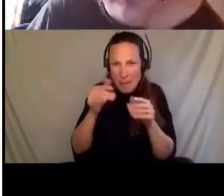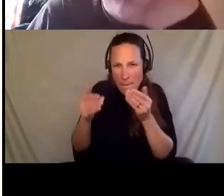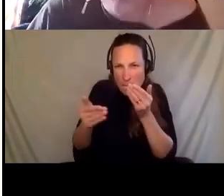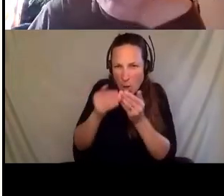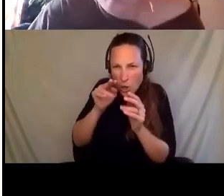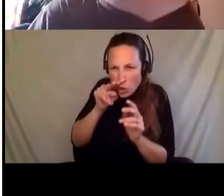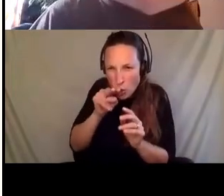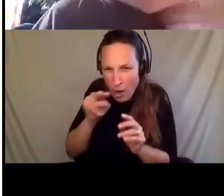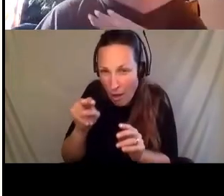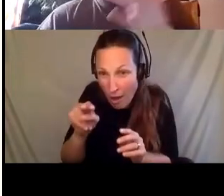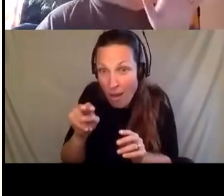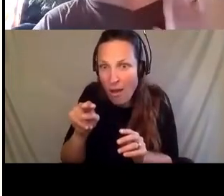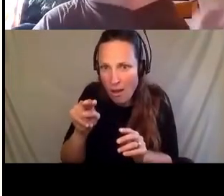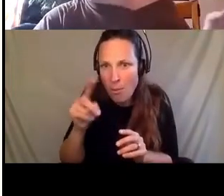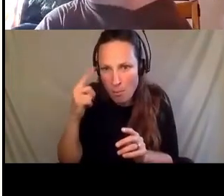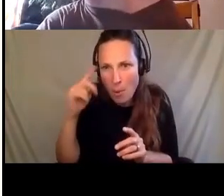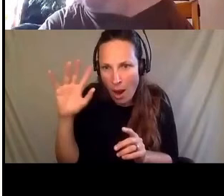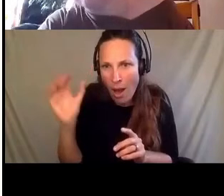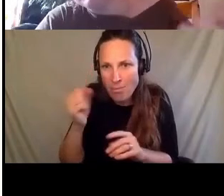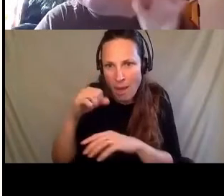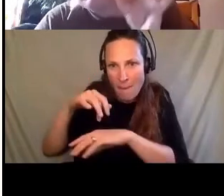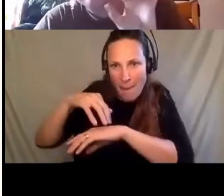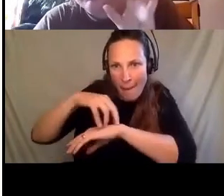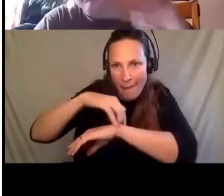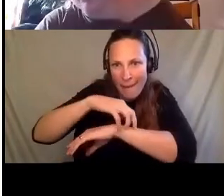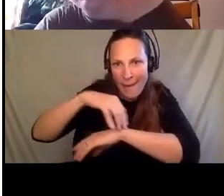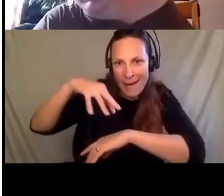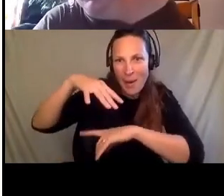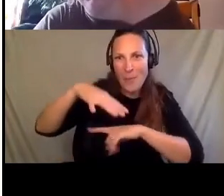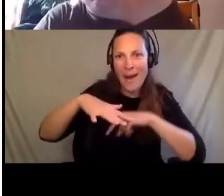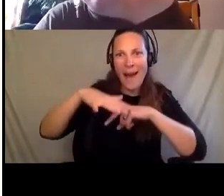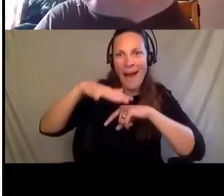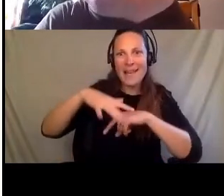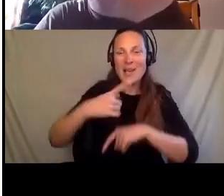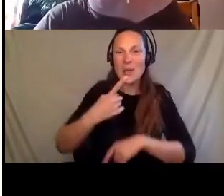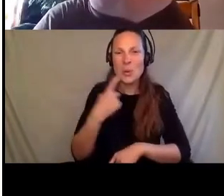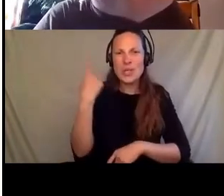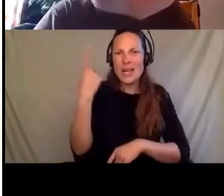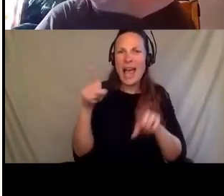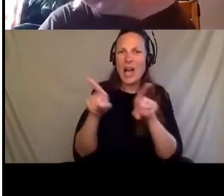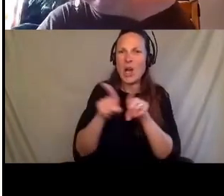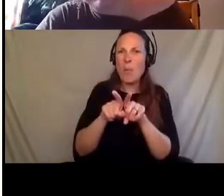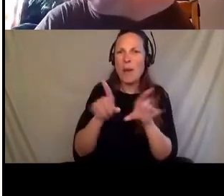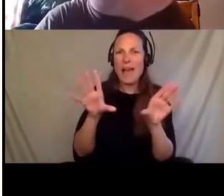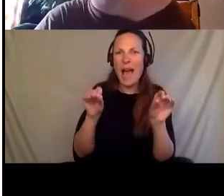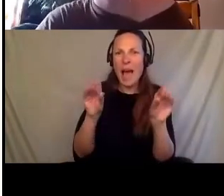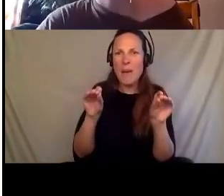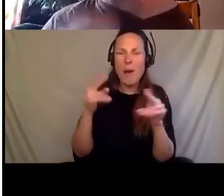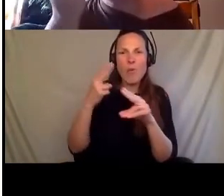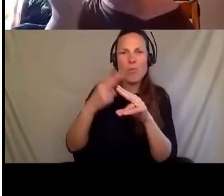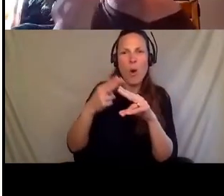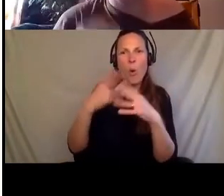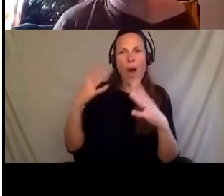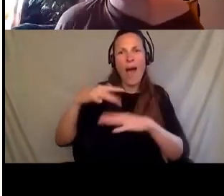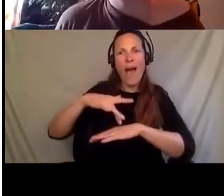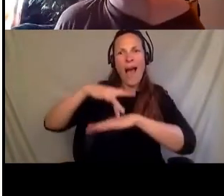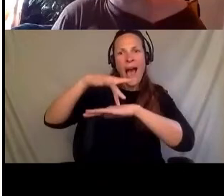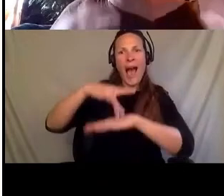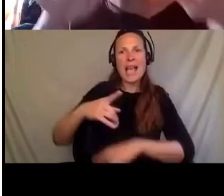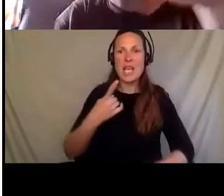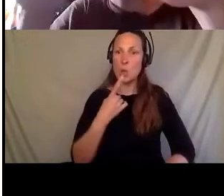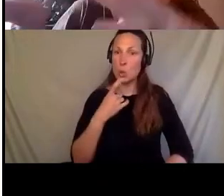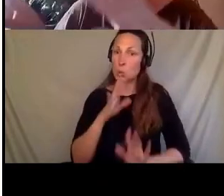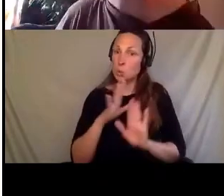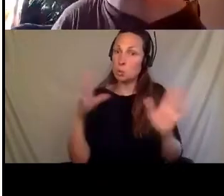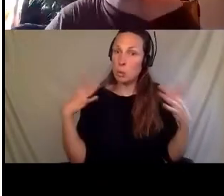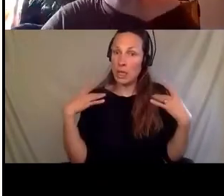là, de plus près, c'est une petite bébite rouge qui a l'air un peu d'un crabe, mais ça s'appelle araignée rouge. Et le romarin aide